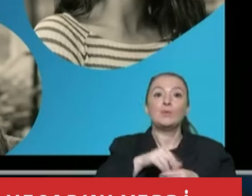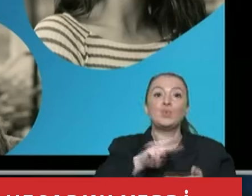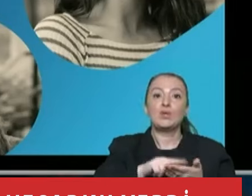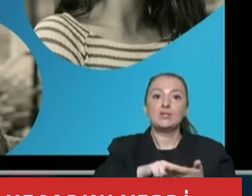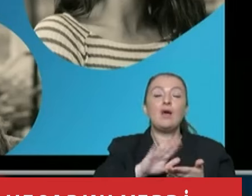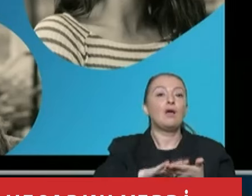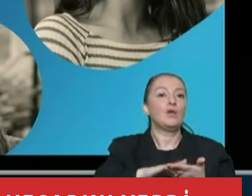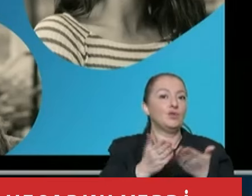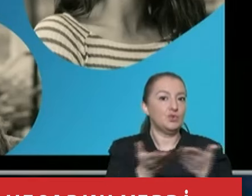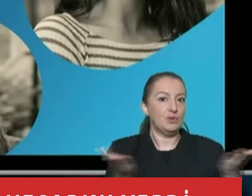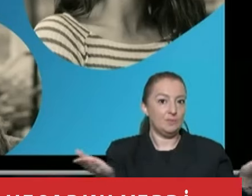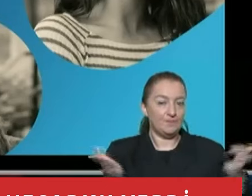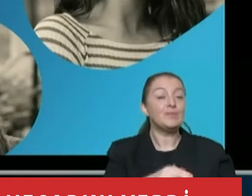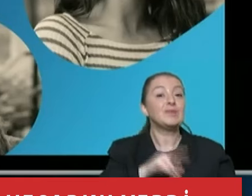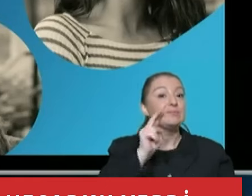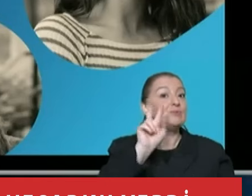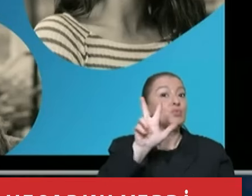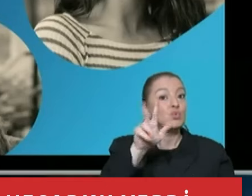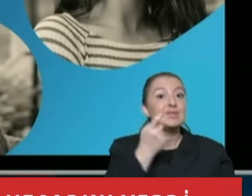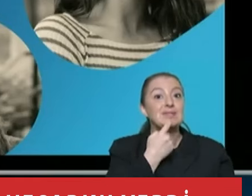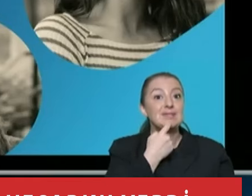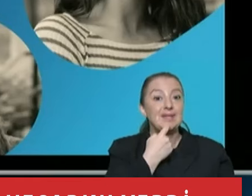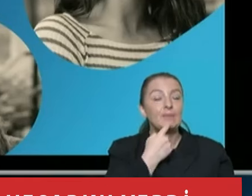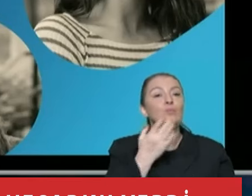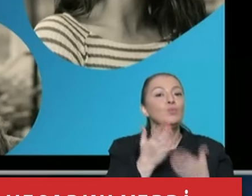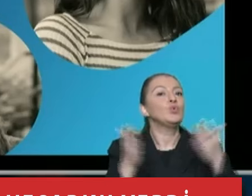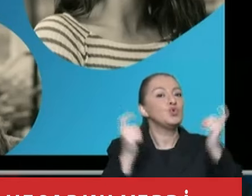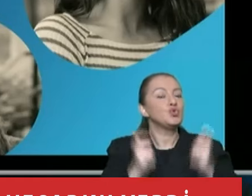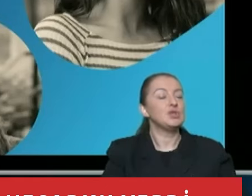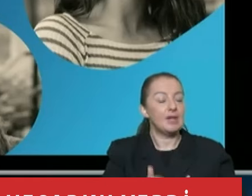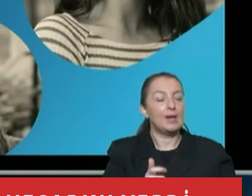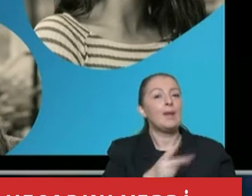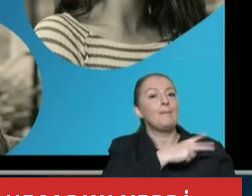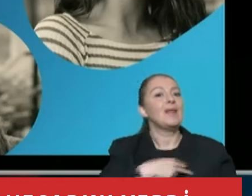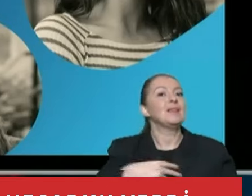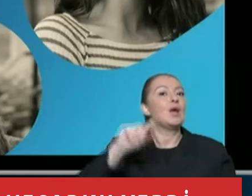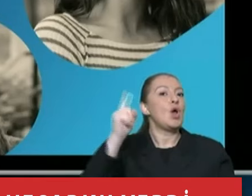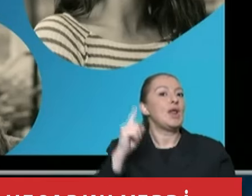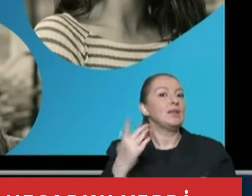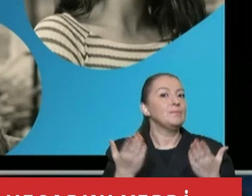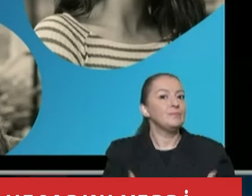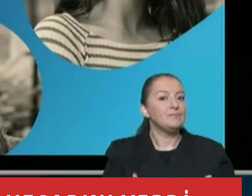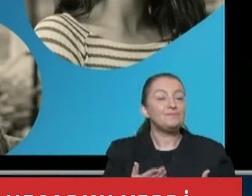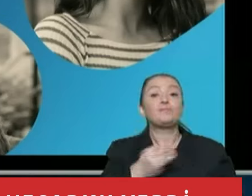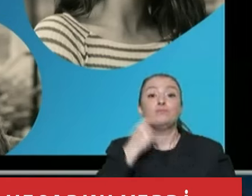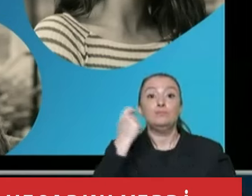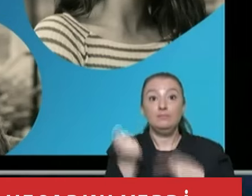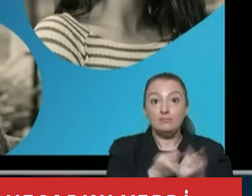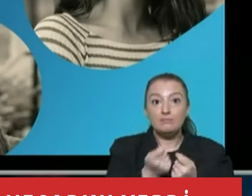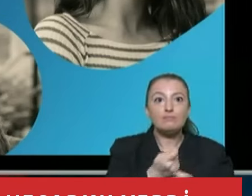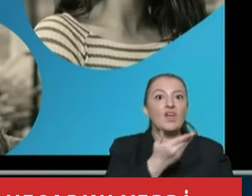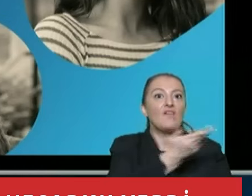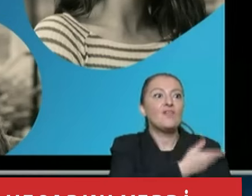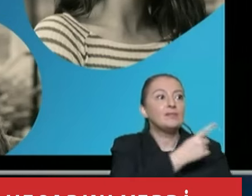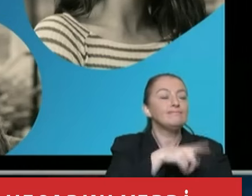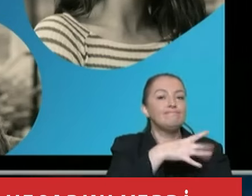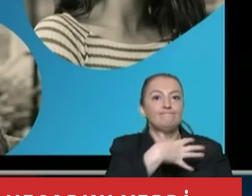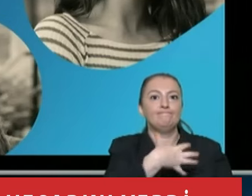arkadaşlarım 20223 Büyükşehir Belediye yönetiminin icraatçı ve Halkçı